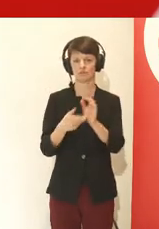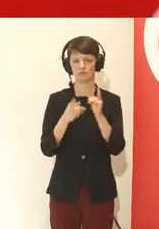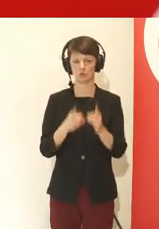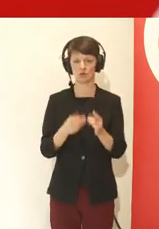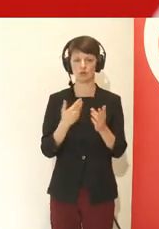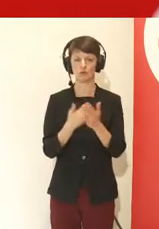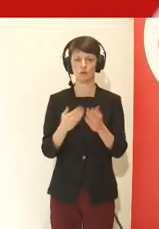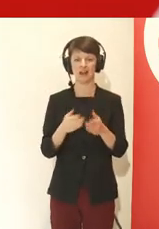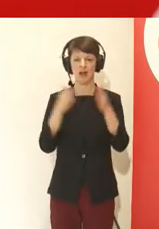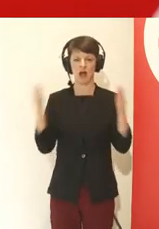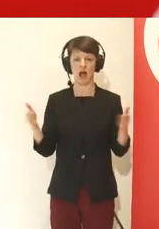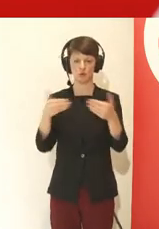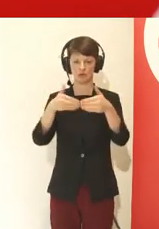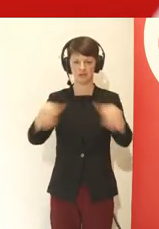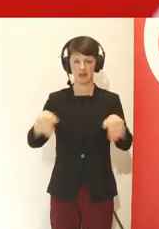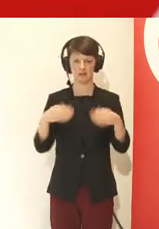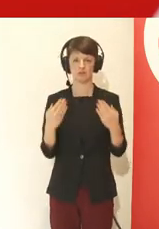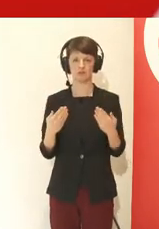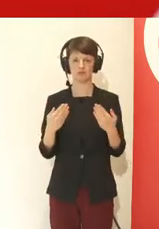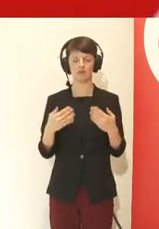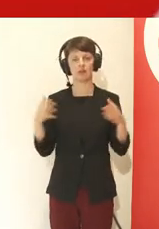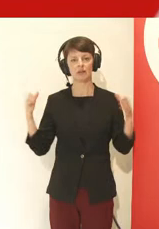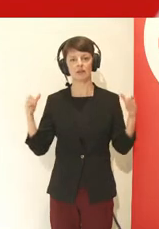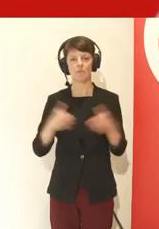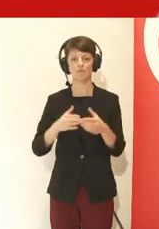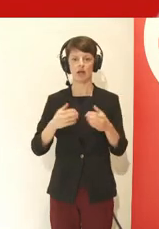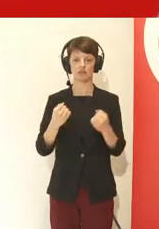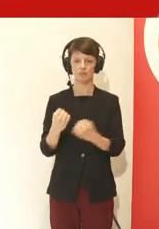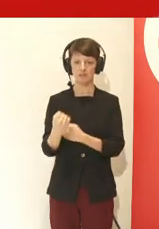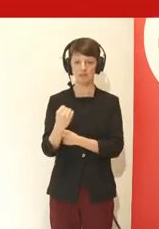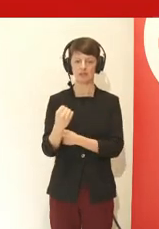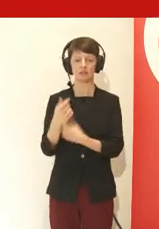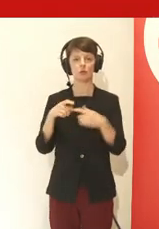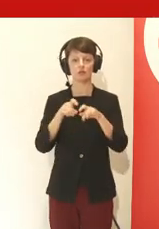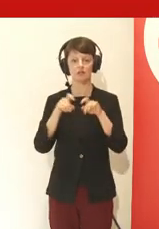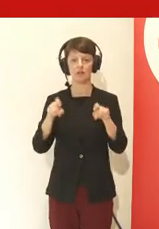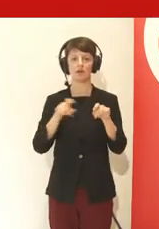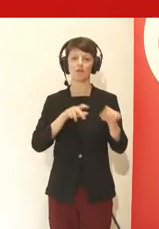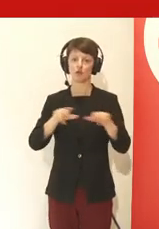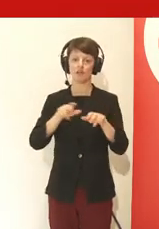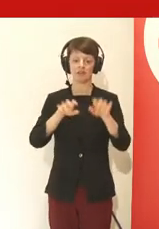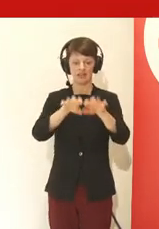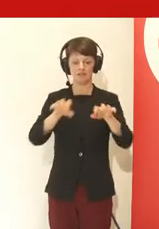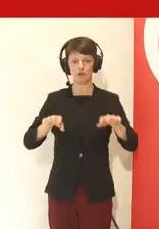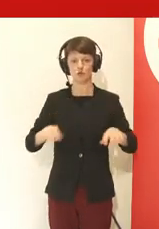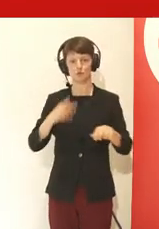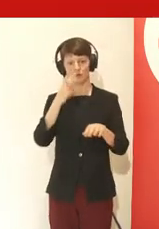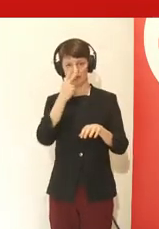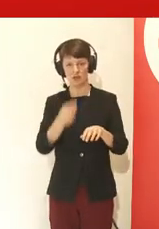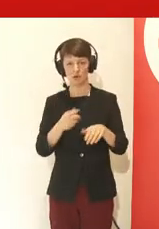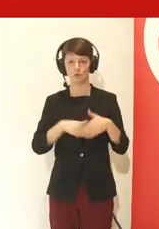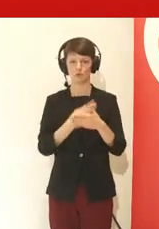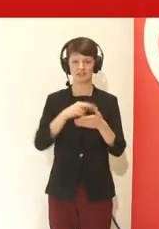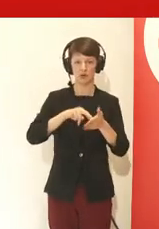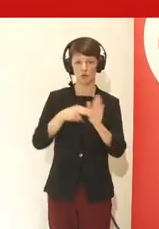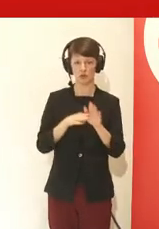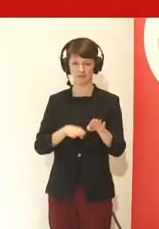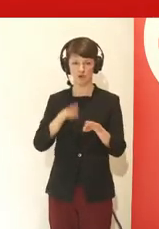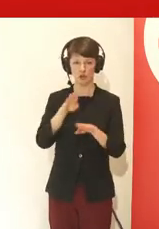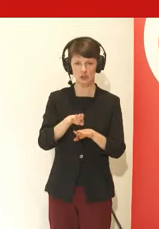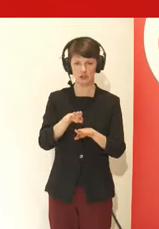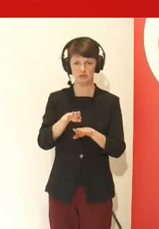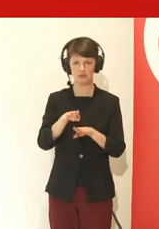um außengrenzen geht um gemeinsame sicherheit wenn es um die frage wirtschaftliche infrastruktur angeht und technologischen fortschritts und